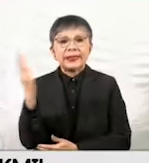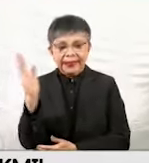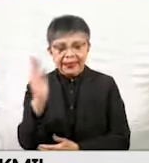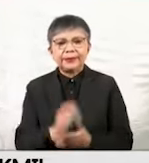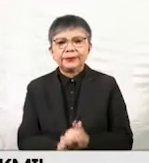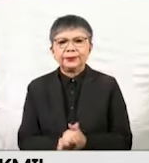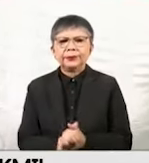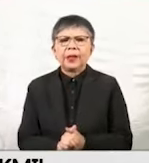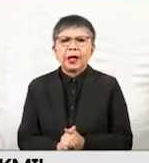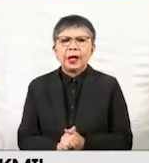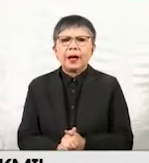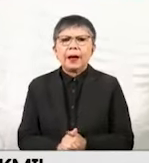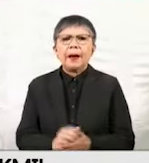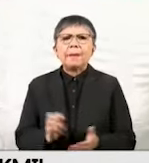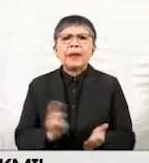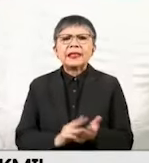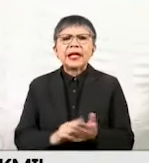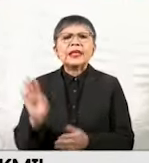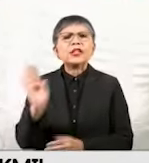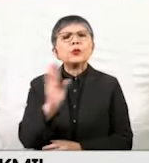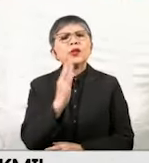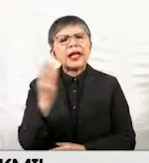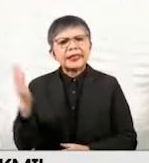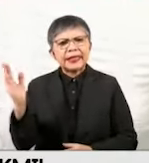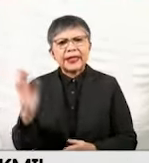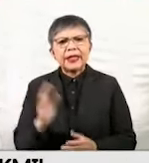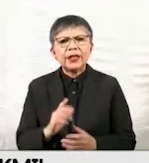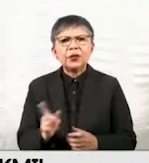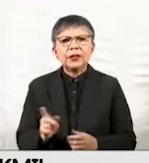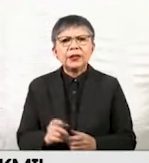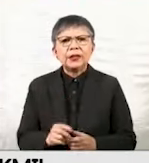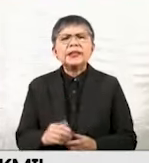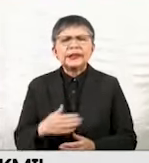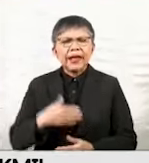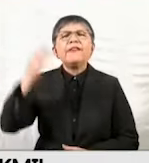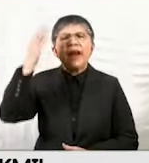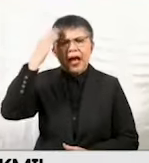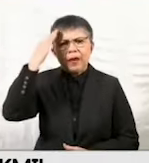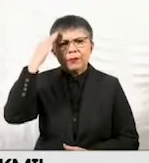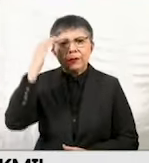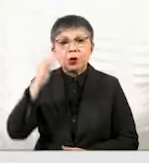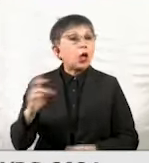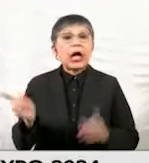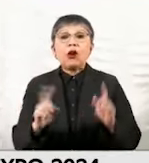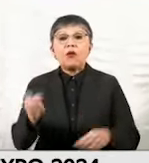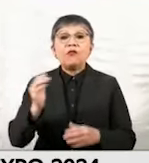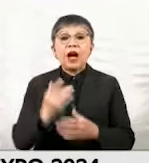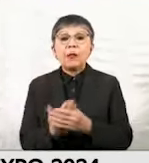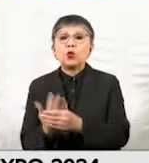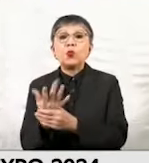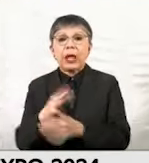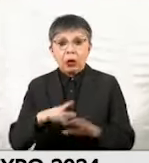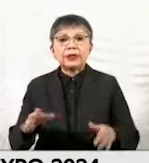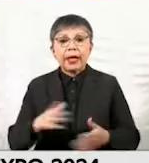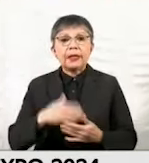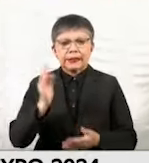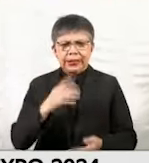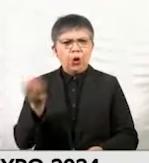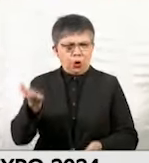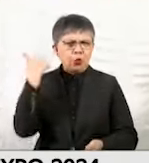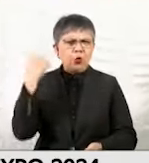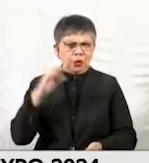transportasi masalah air bersih itu saya paham tentang rumput laut karena kebetulan di daerah Bayah Saya pernah menanam